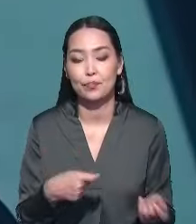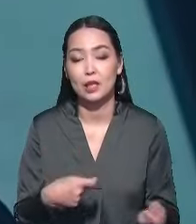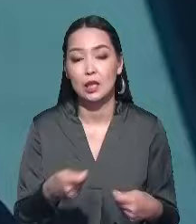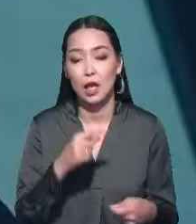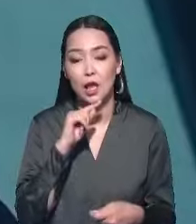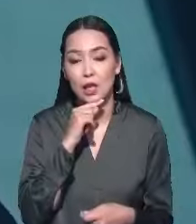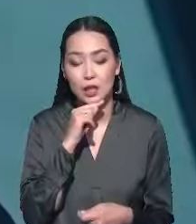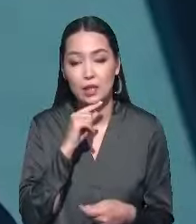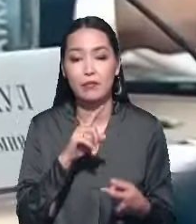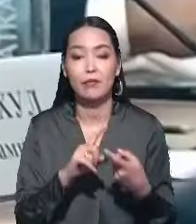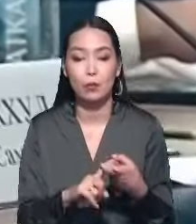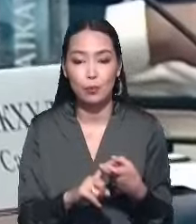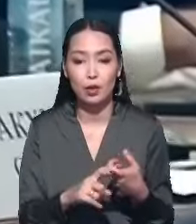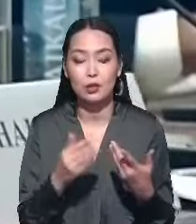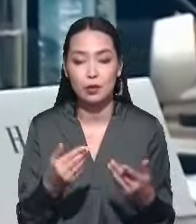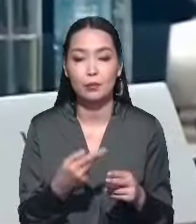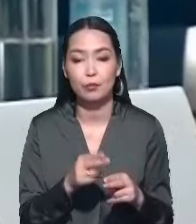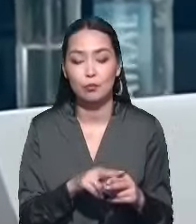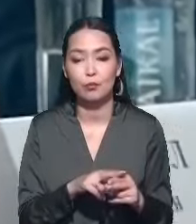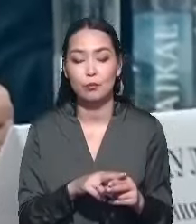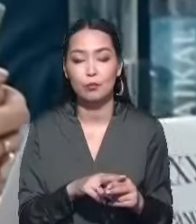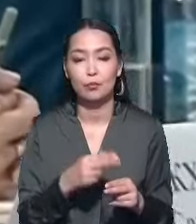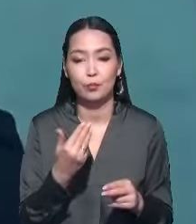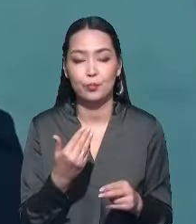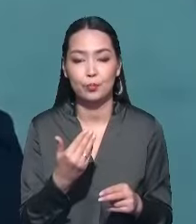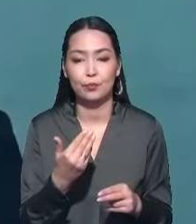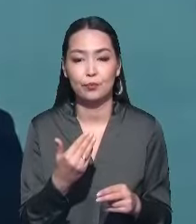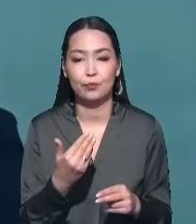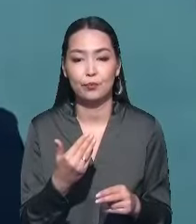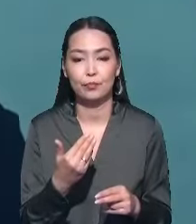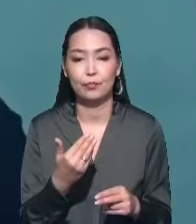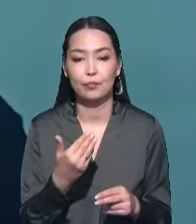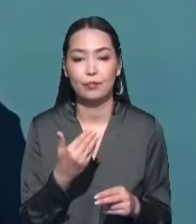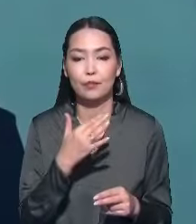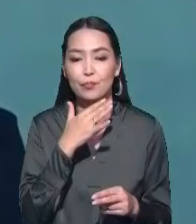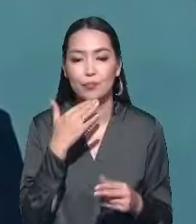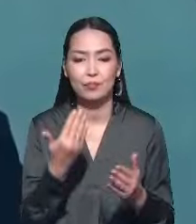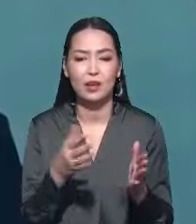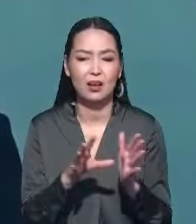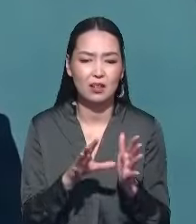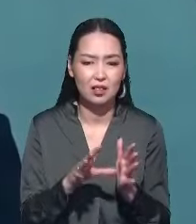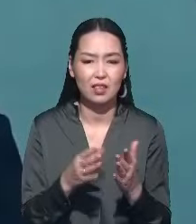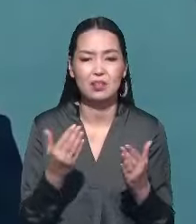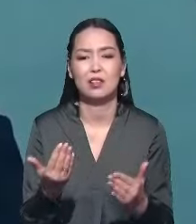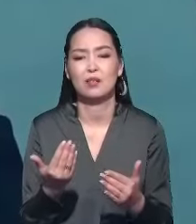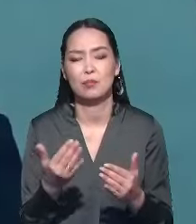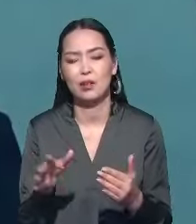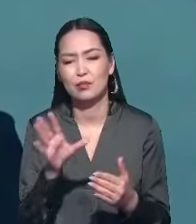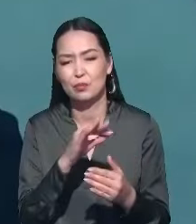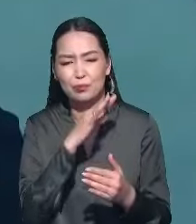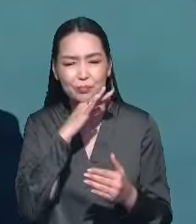торгово-экономических связей. Они растут уверенно. Это и энергетика, это промышленная